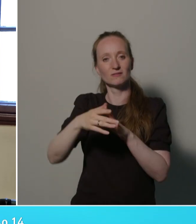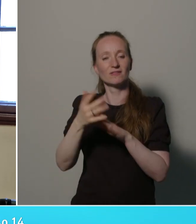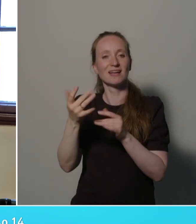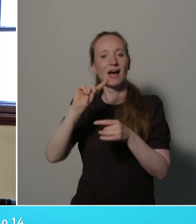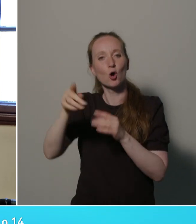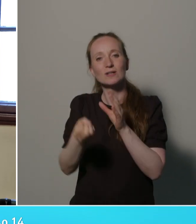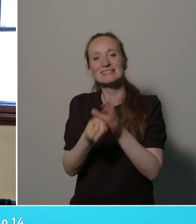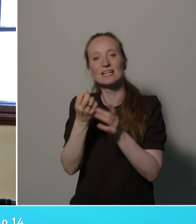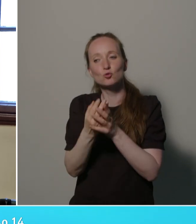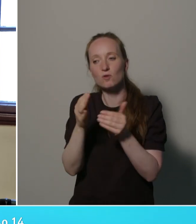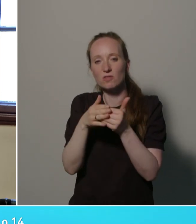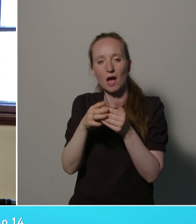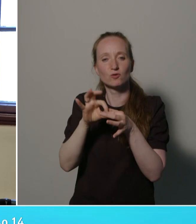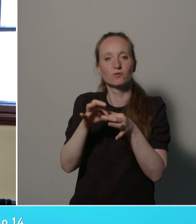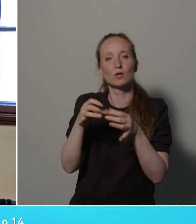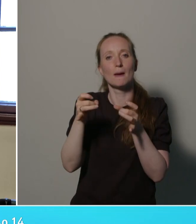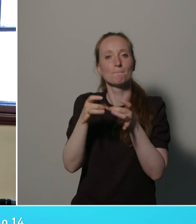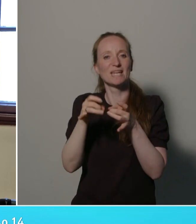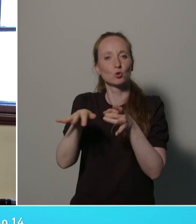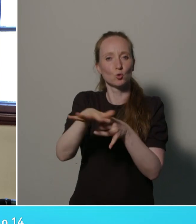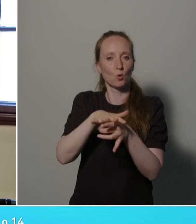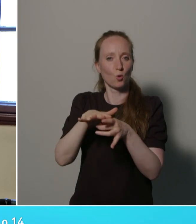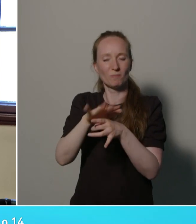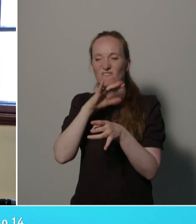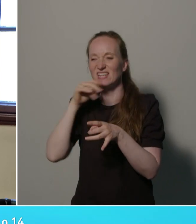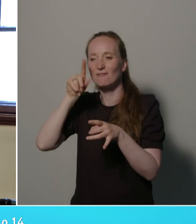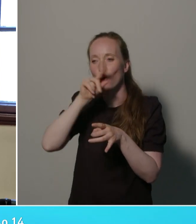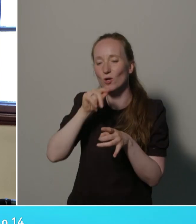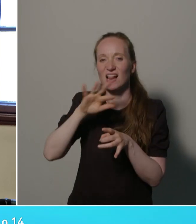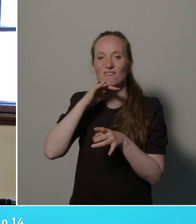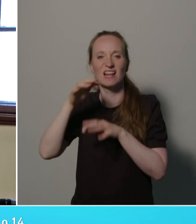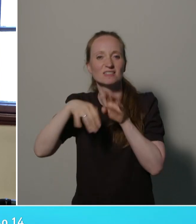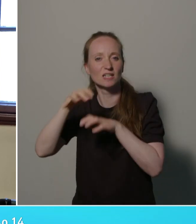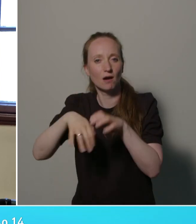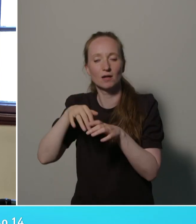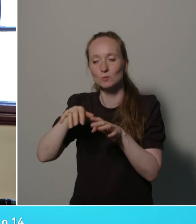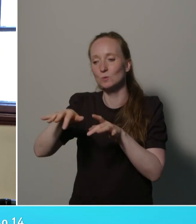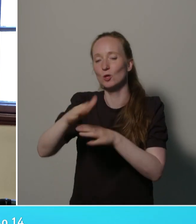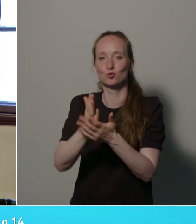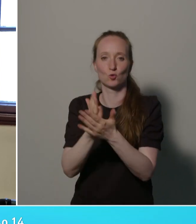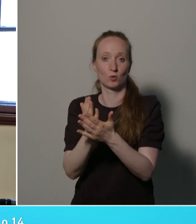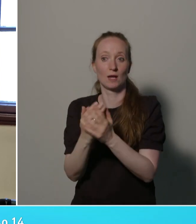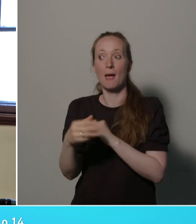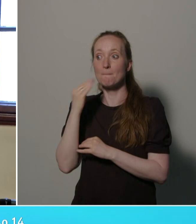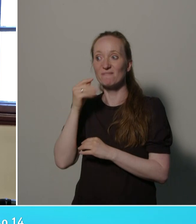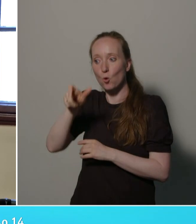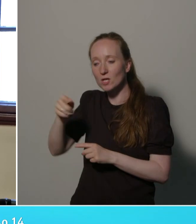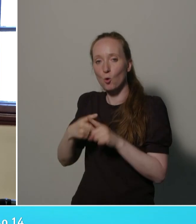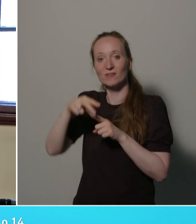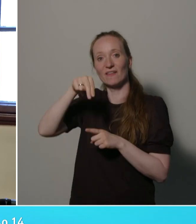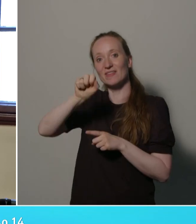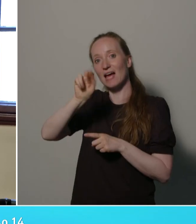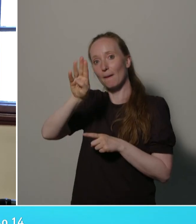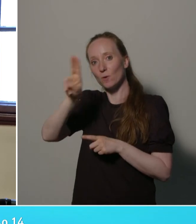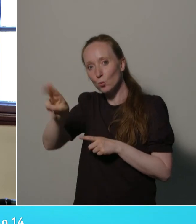sich natürlich Tiere etc., Vögel etc. niederlassen. Hinweise von Anwohnern und dem NABU müssen und wurden auch